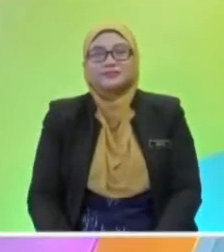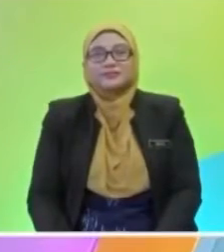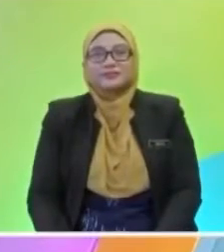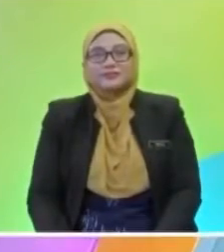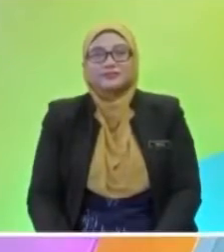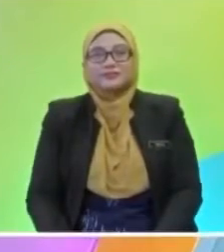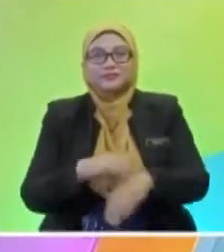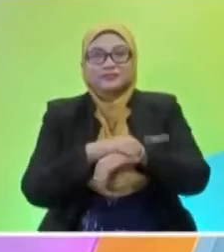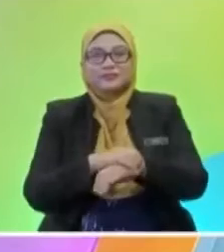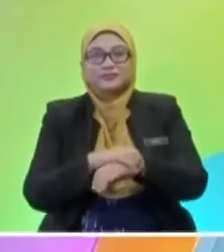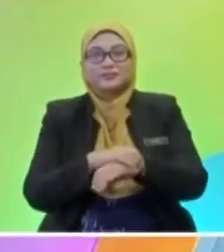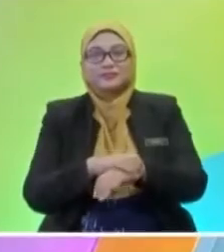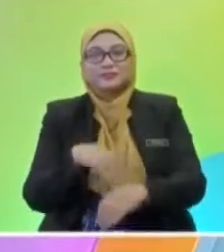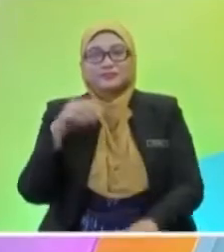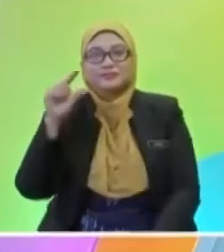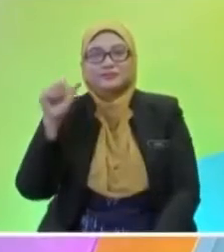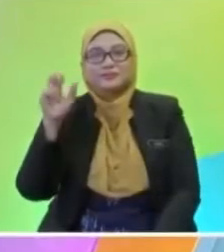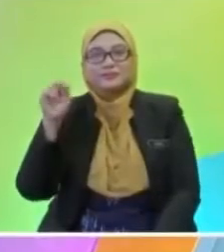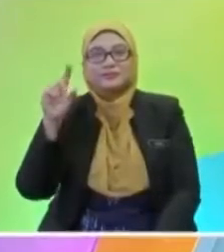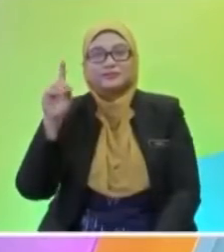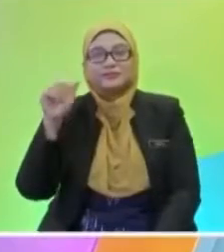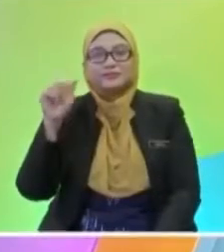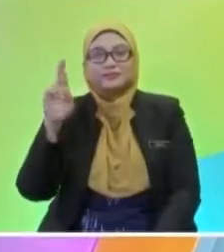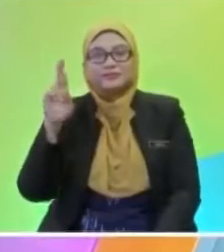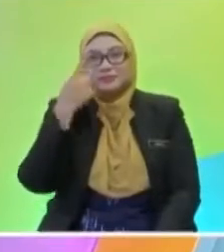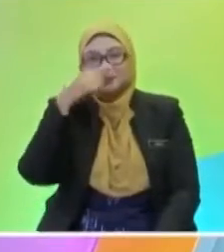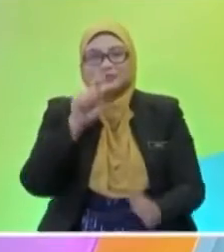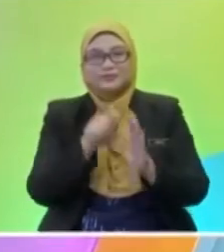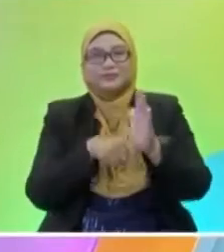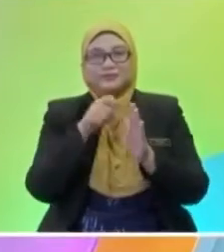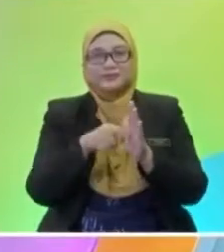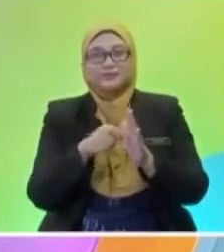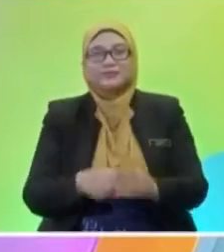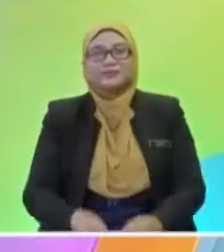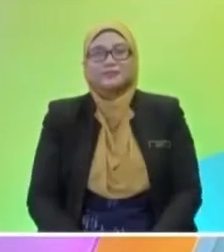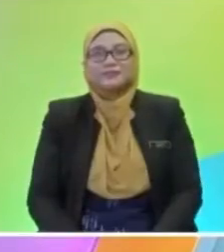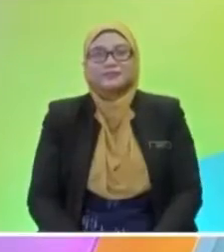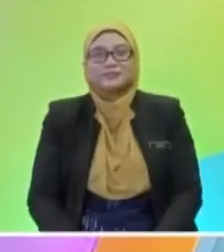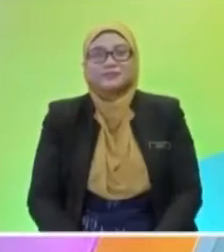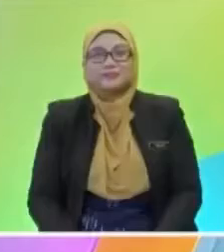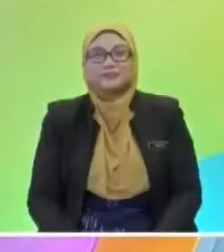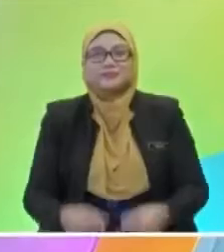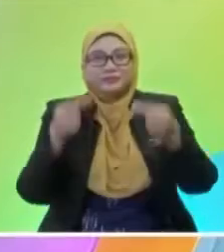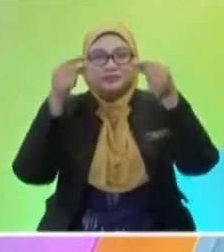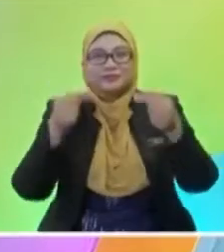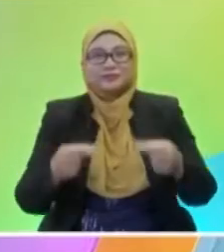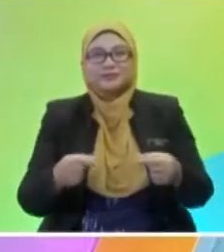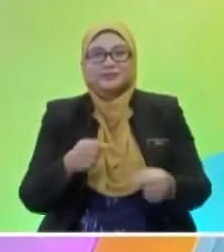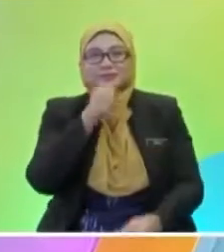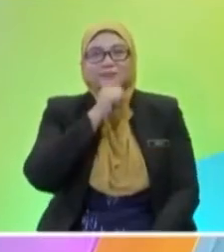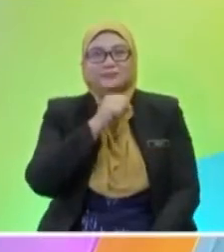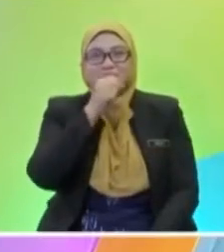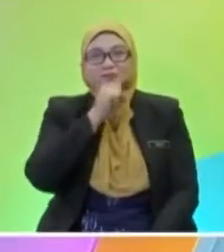ganda untuk tayar lah. Okey. Jadi pemegang ganda ialah kita punya batang aiskrim. Jadi Syafiqah boleh teruskan